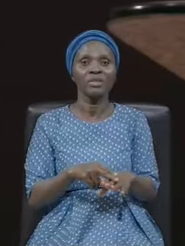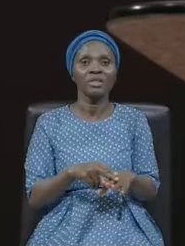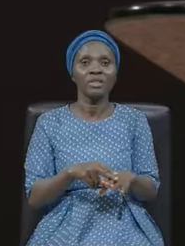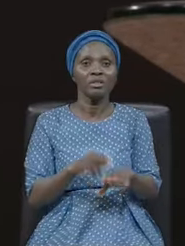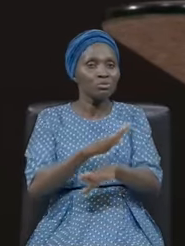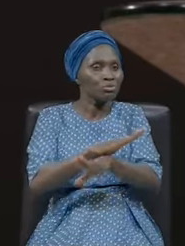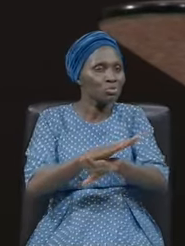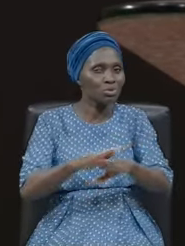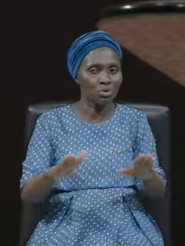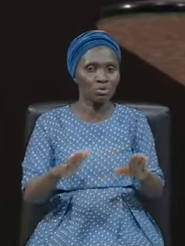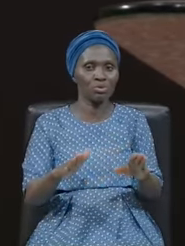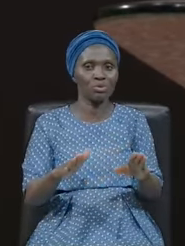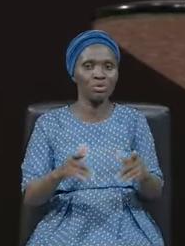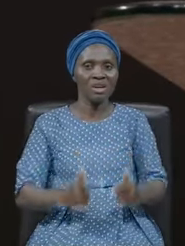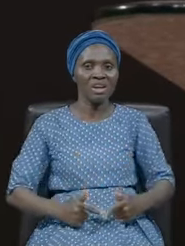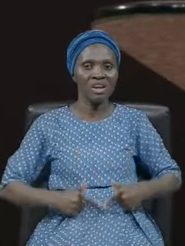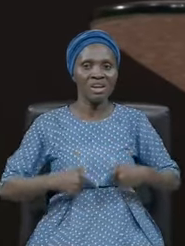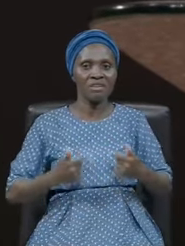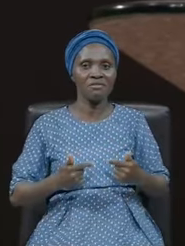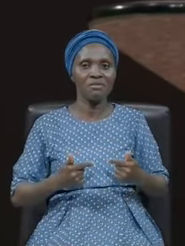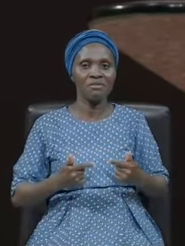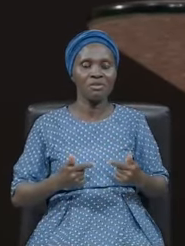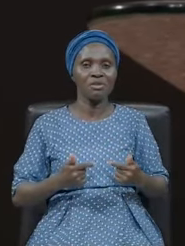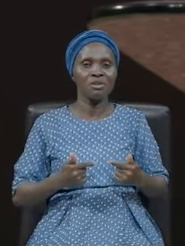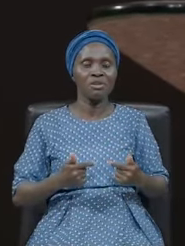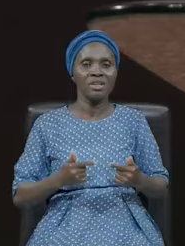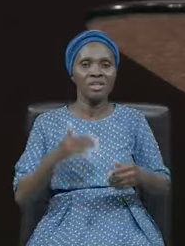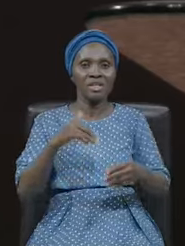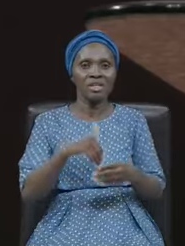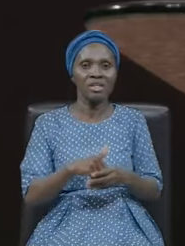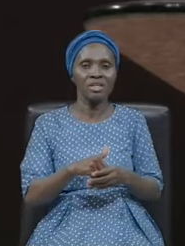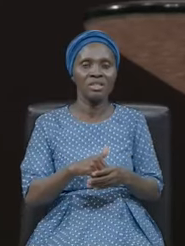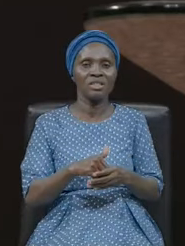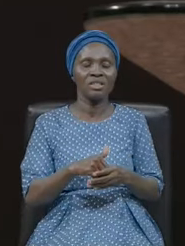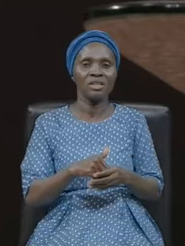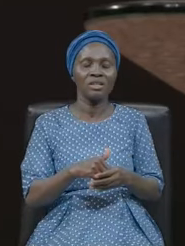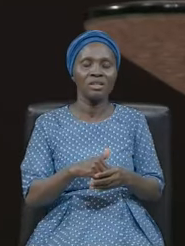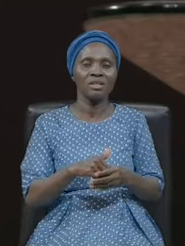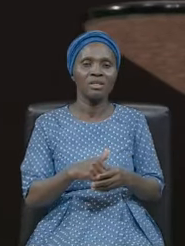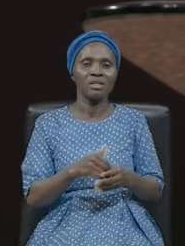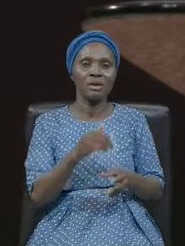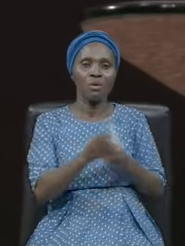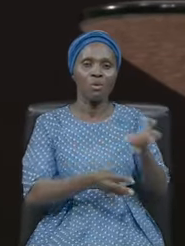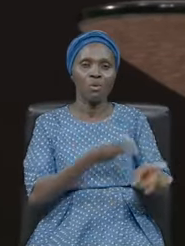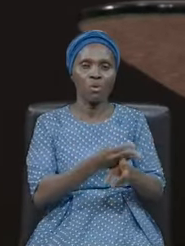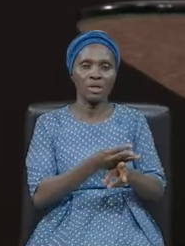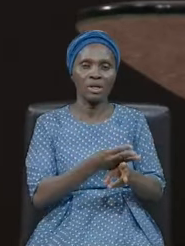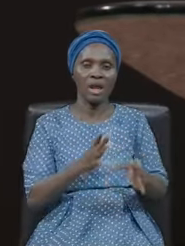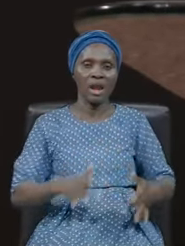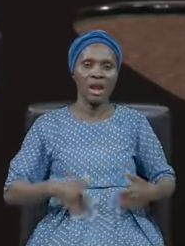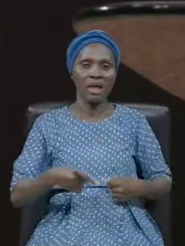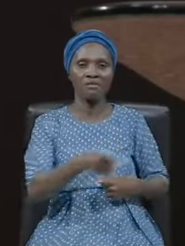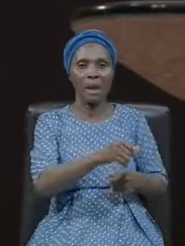n'abandonne pas la nature de Dieu et ne il ne mènent pas leur vie de promiquité dans le